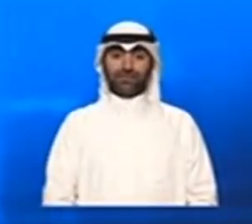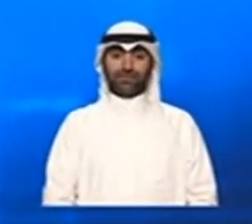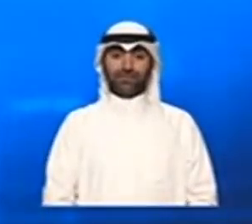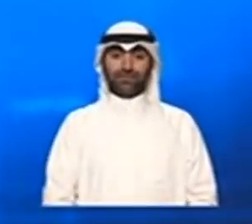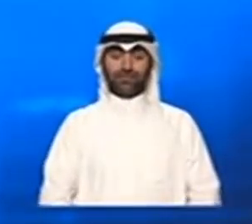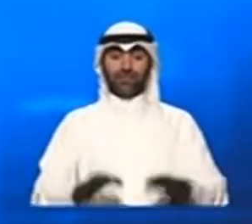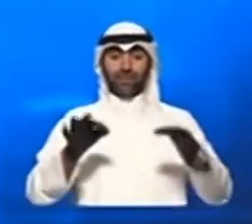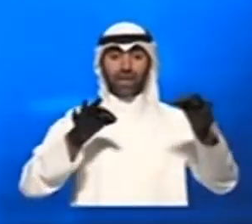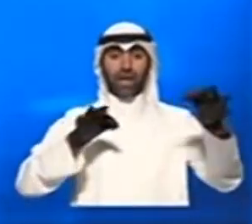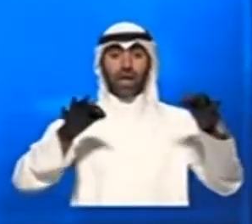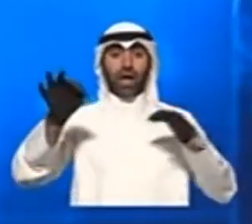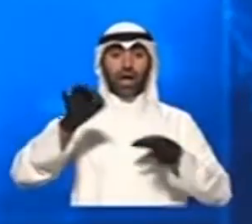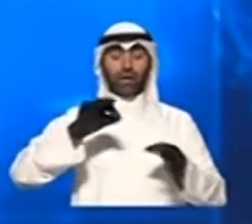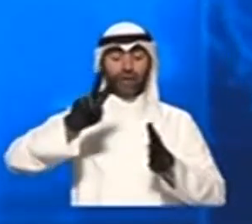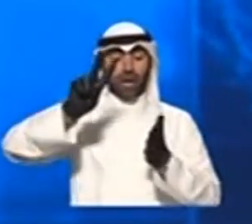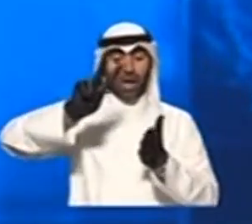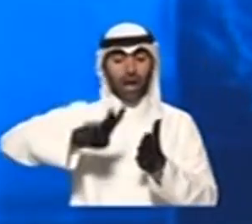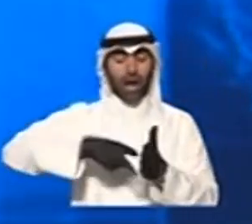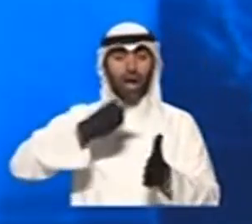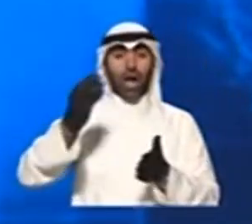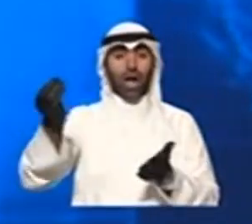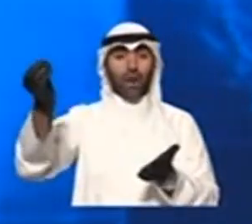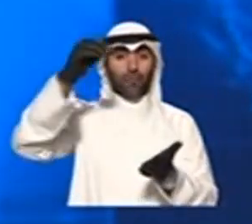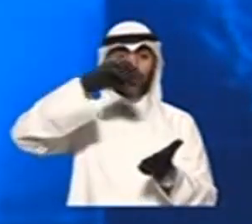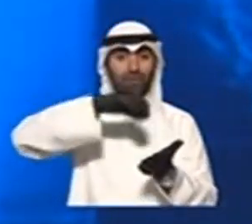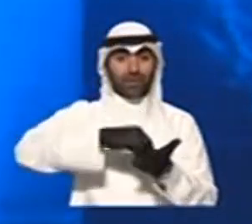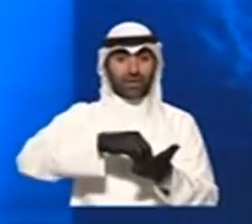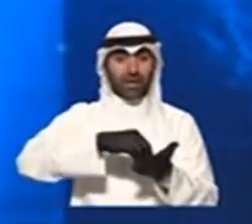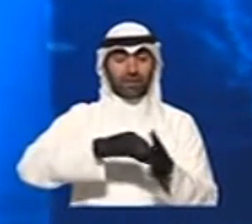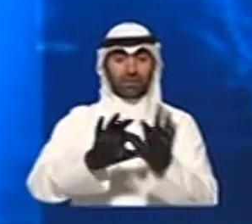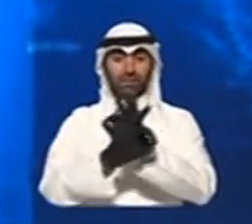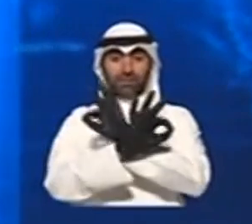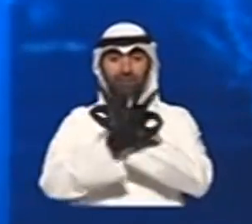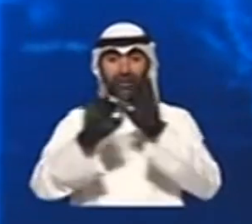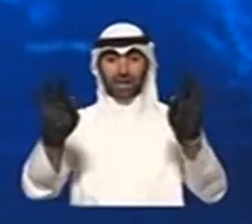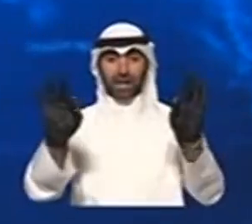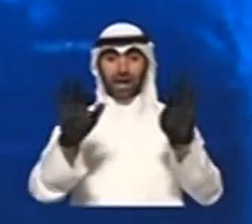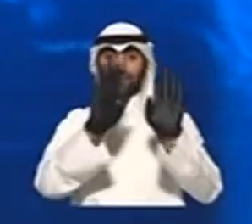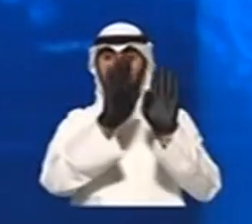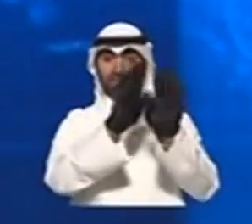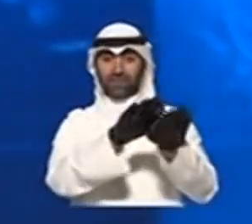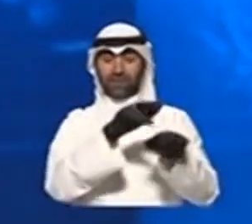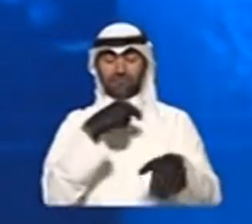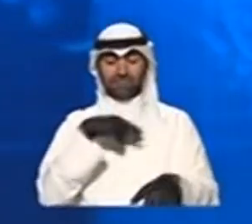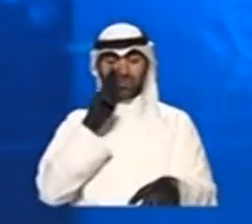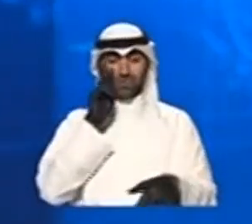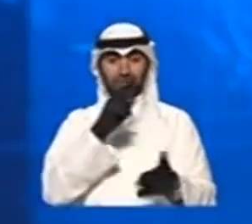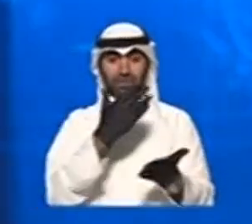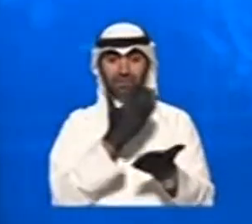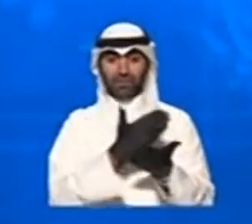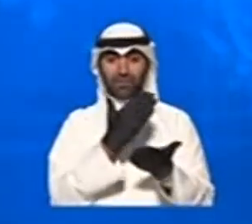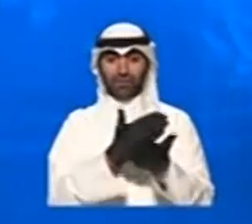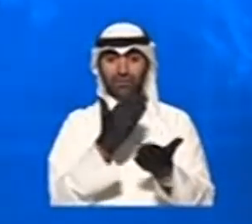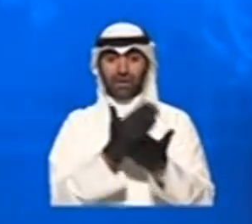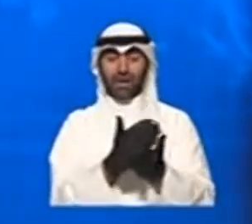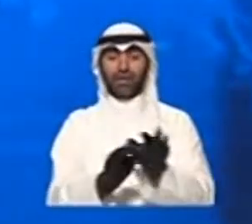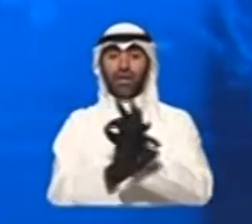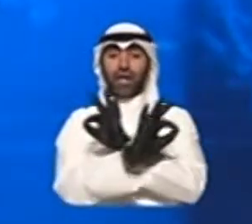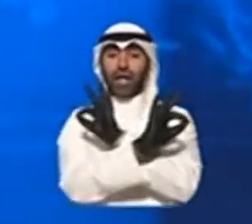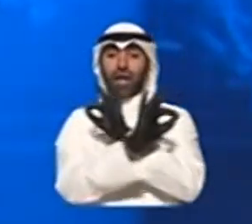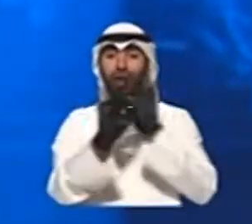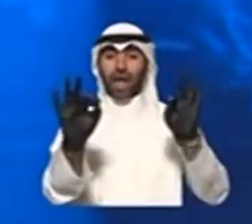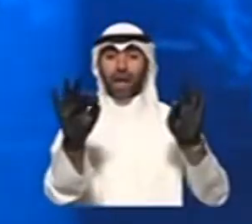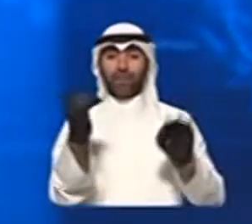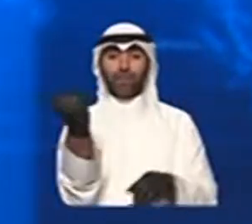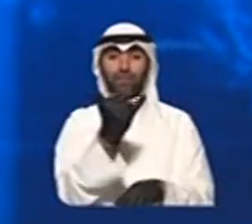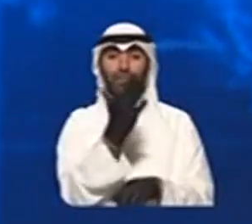خطة العودة التدريجية للحياة الطبيعية تتضمن جملة من الإجراءات المتبعة للتعاطي مع